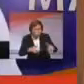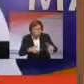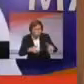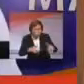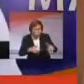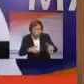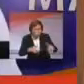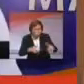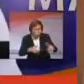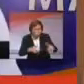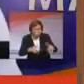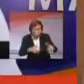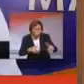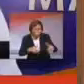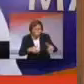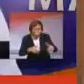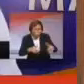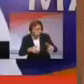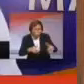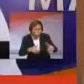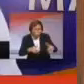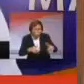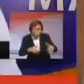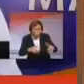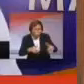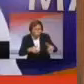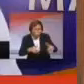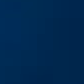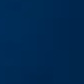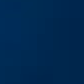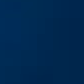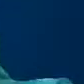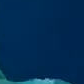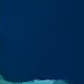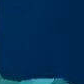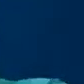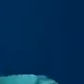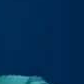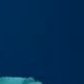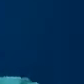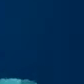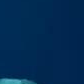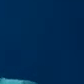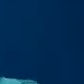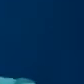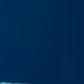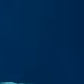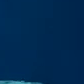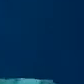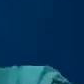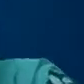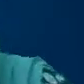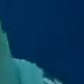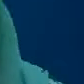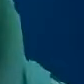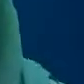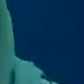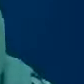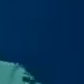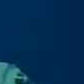Semua sekolah ditutup hingga cuti akhir tahun 17 Disember 2020. Anda tak cukup